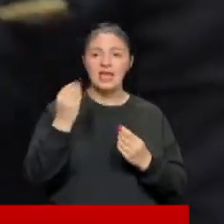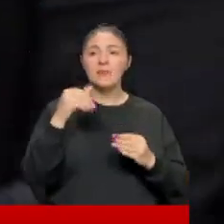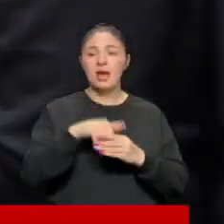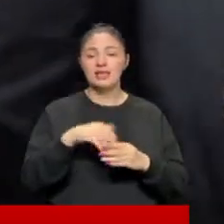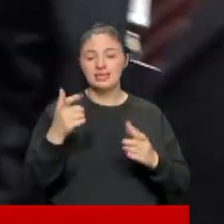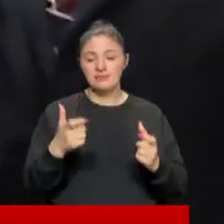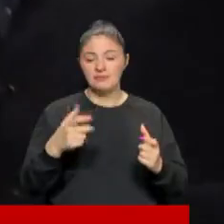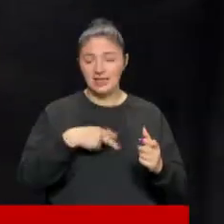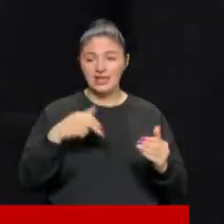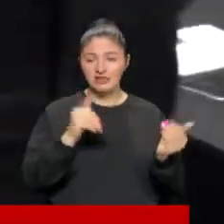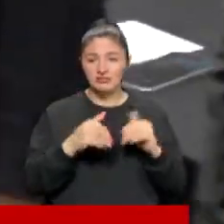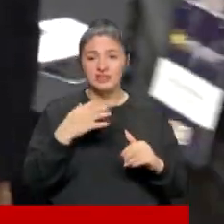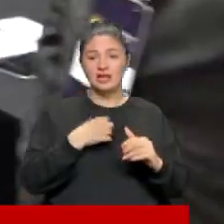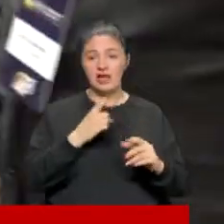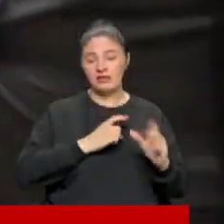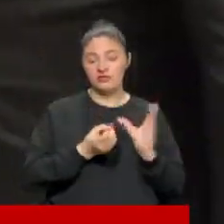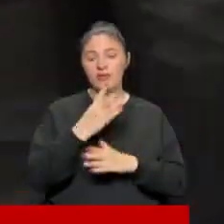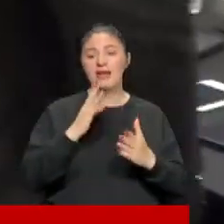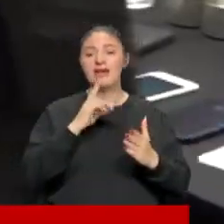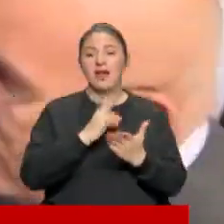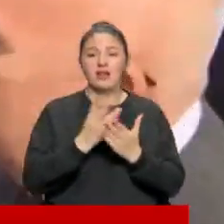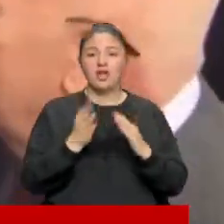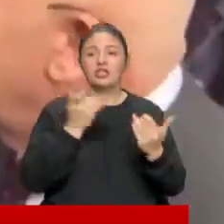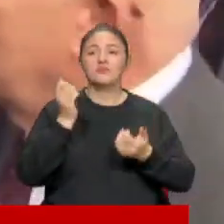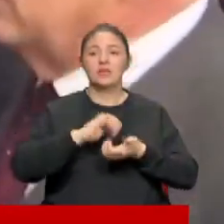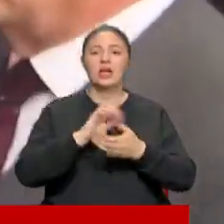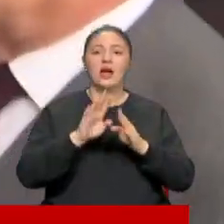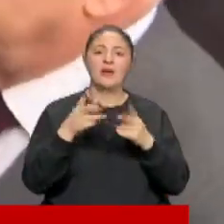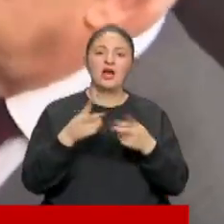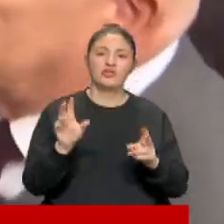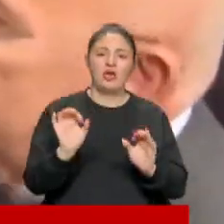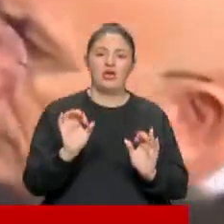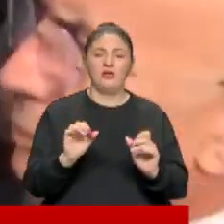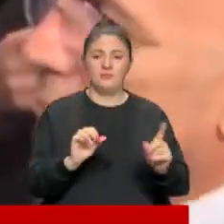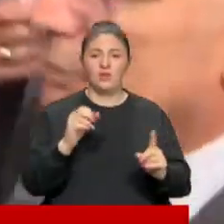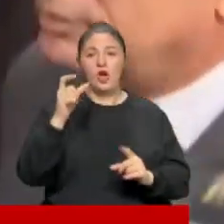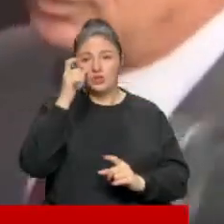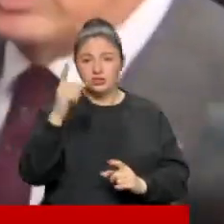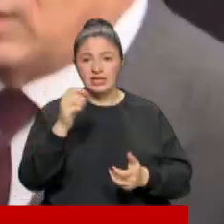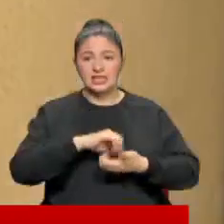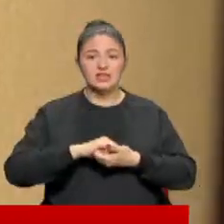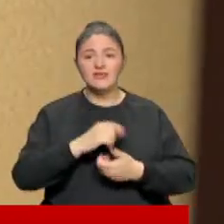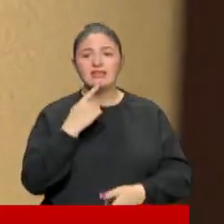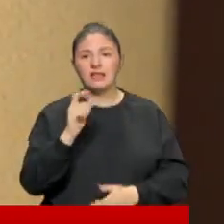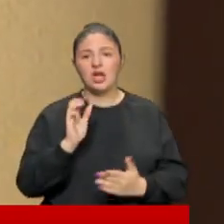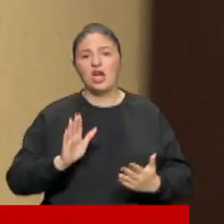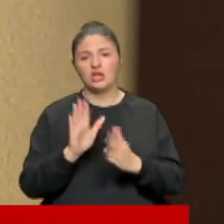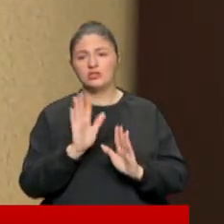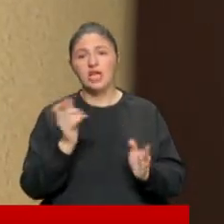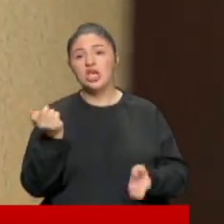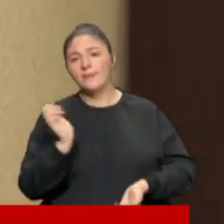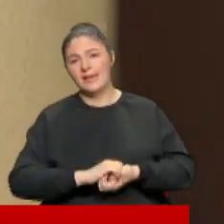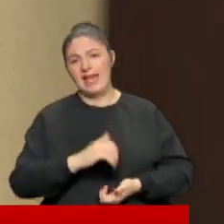seçimde kendi adaylarını çıkarmasına yönelik kararına karşı CHP işbirliği kapısını açık tutmayı sürdürüyor Özgür Özel ittifak kelimesine Karşı Çıktı